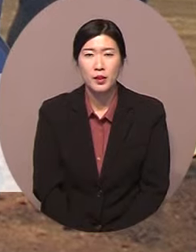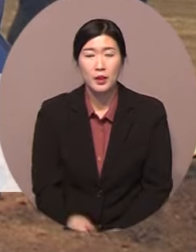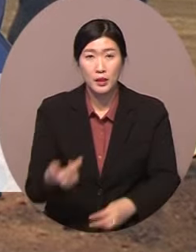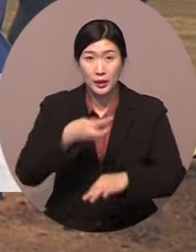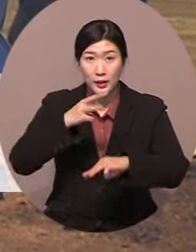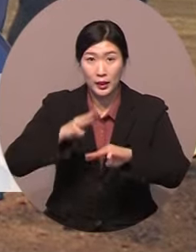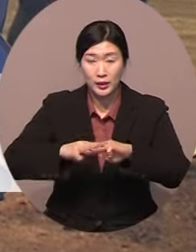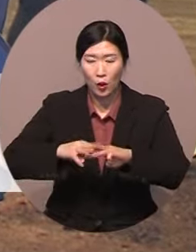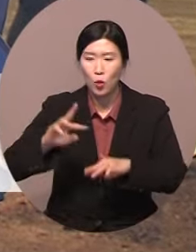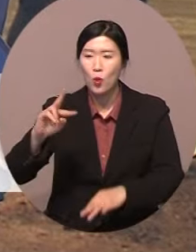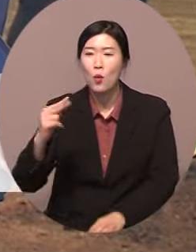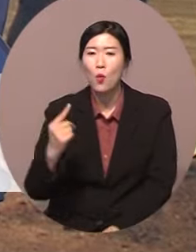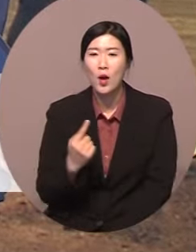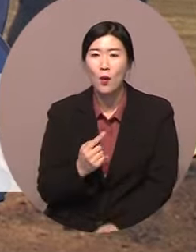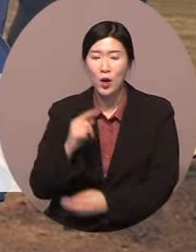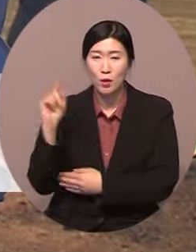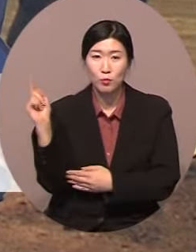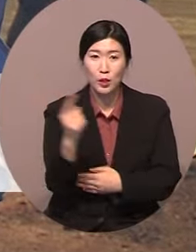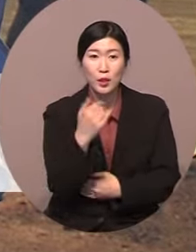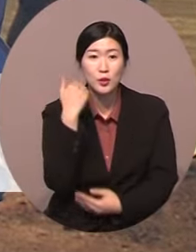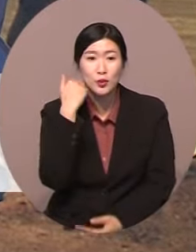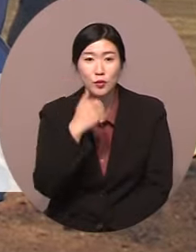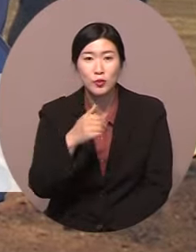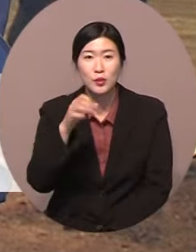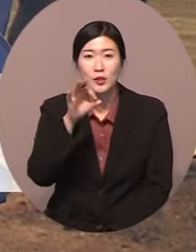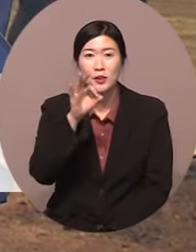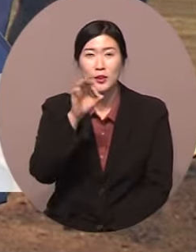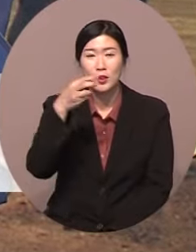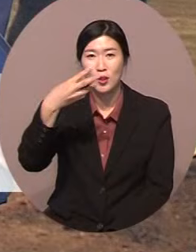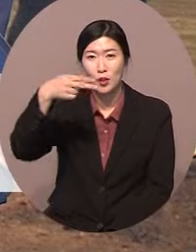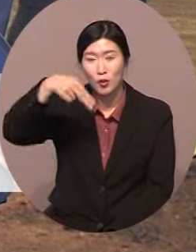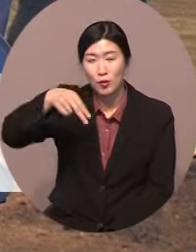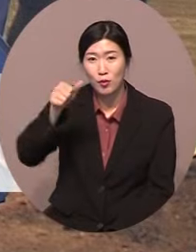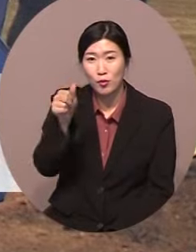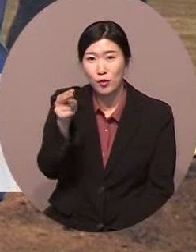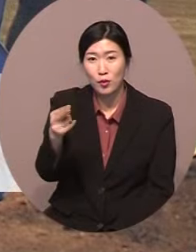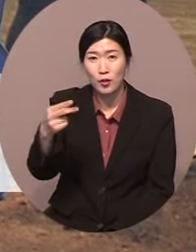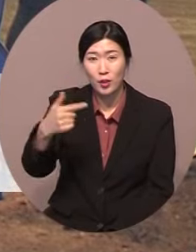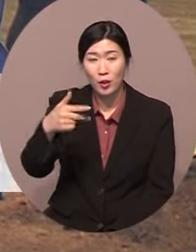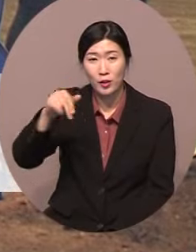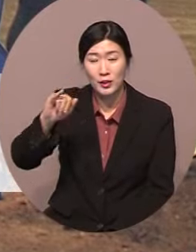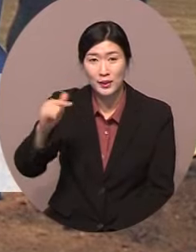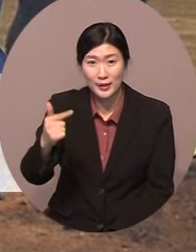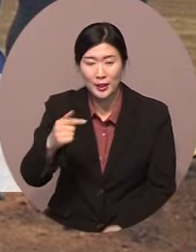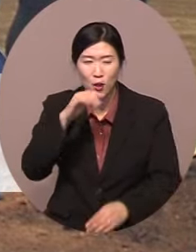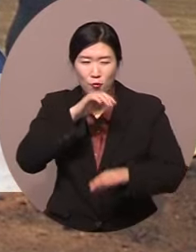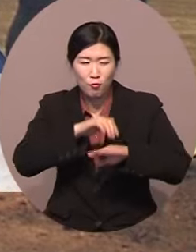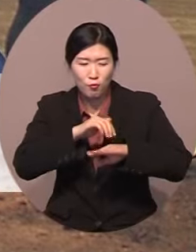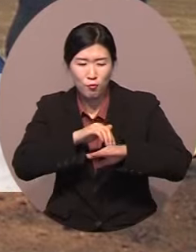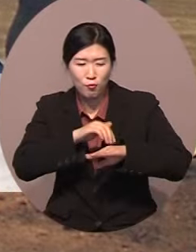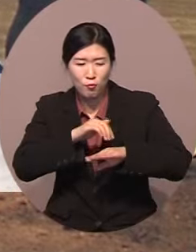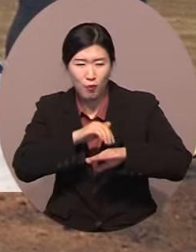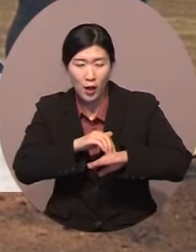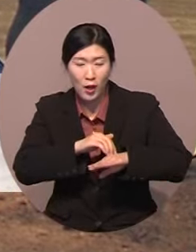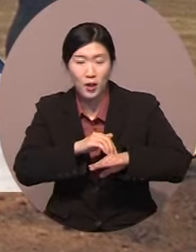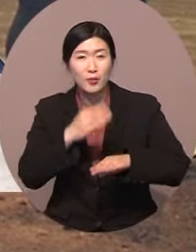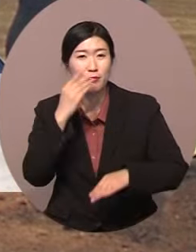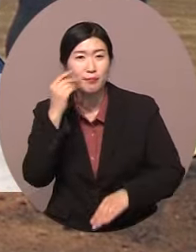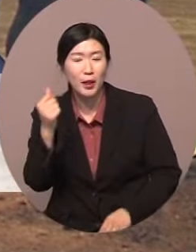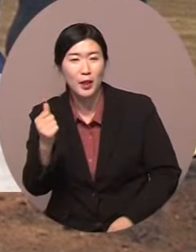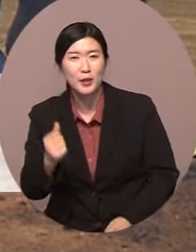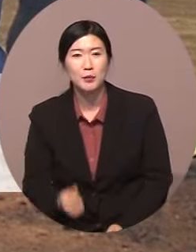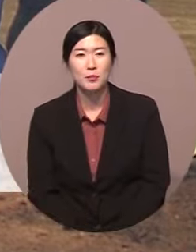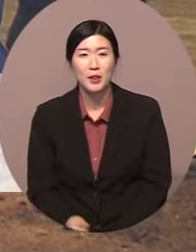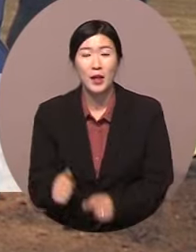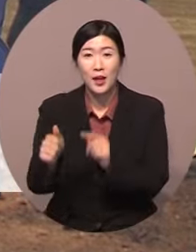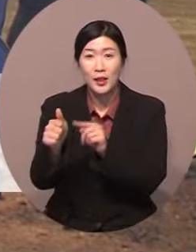친정팀인 한화이글스로 돌아온 괴물투수 류현진이 쾌조의 컨디션으로 선수들과 함께 훈련을 소화하고 있습니다. 류현진은